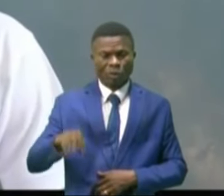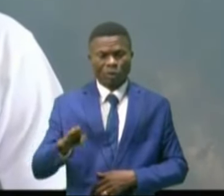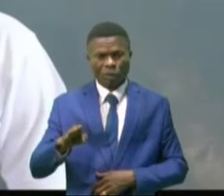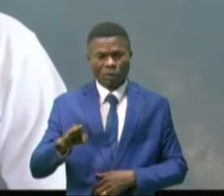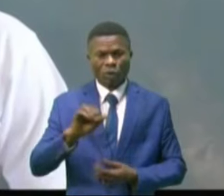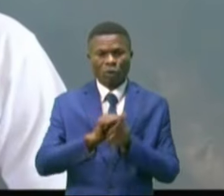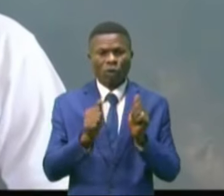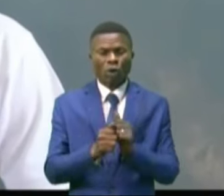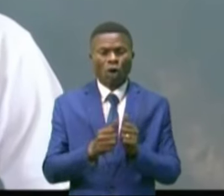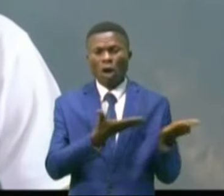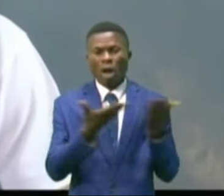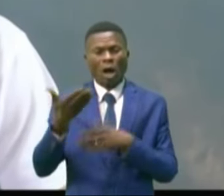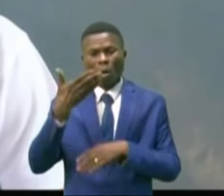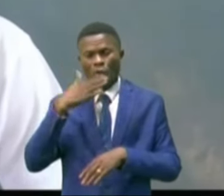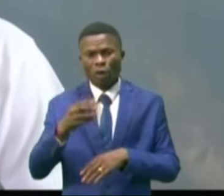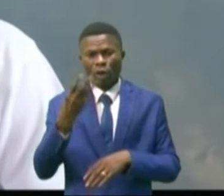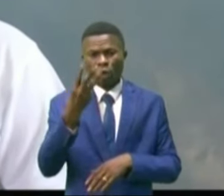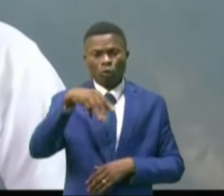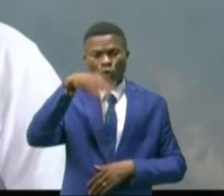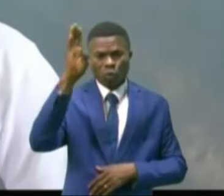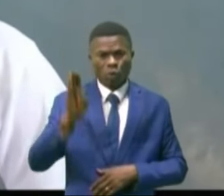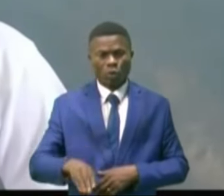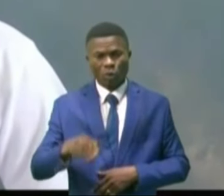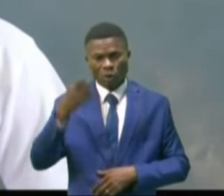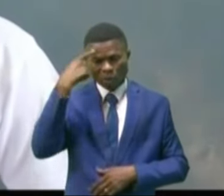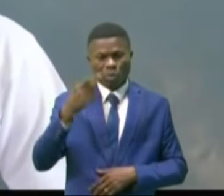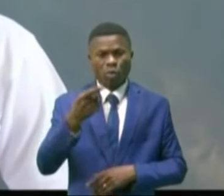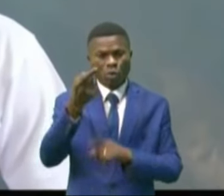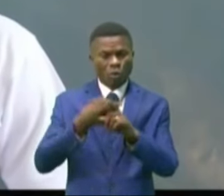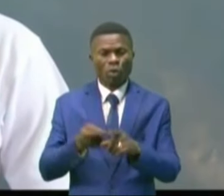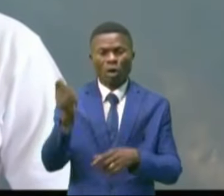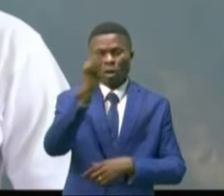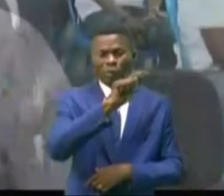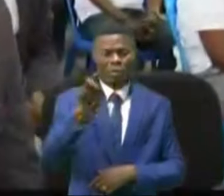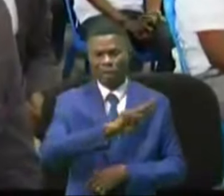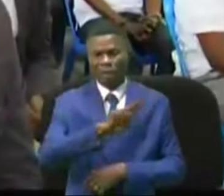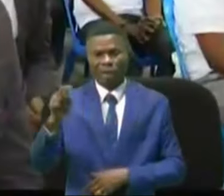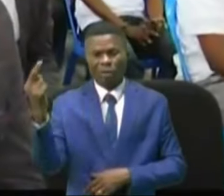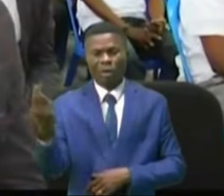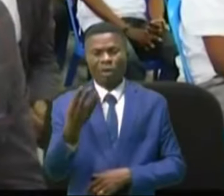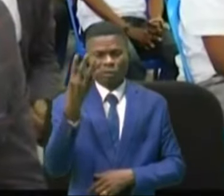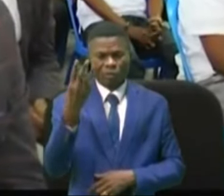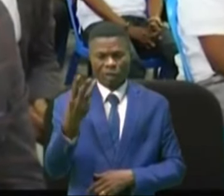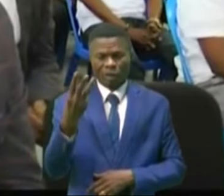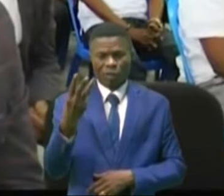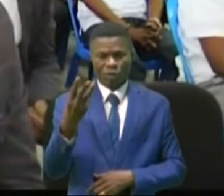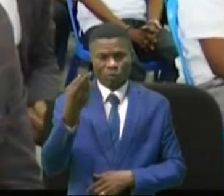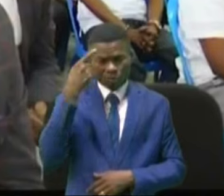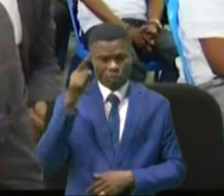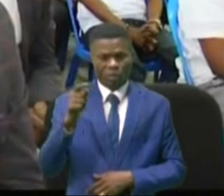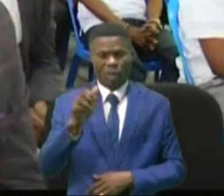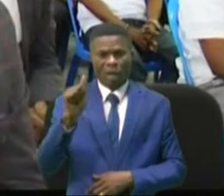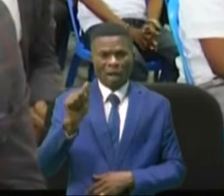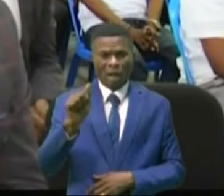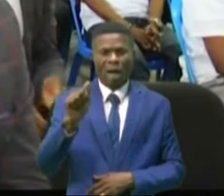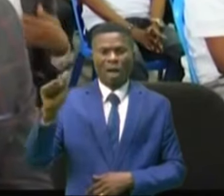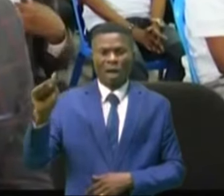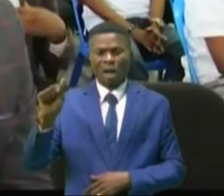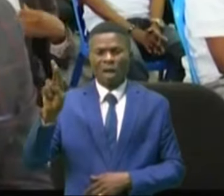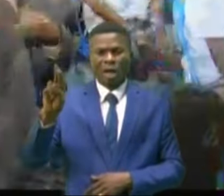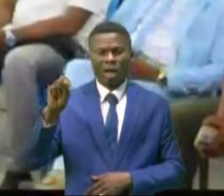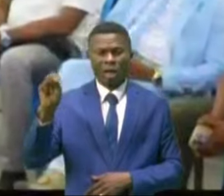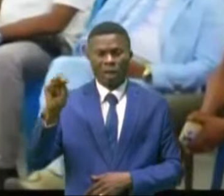létalité hospitalière de 3% pour le même mois d'avril en 2023. Pour sa part, Henron Kachimou,